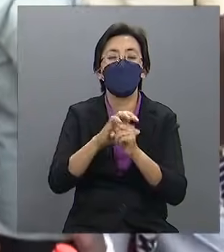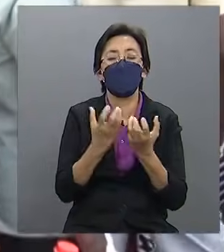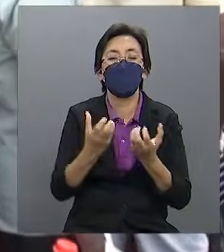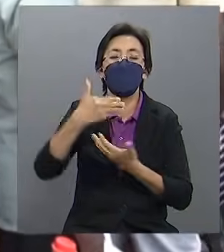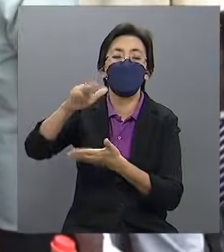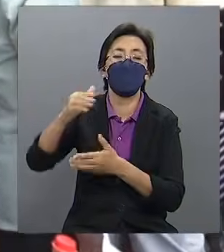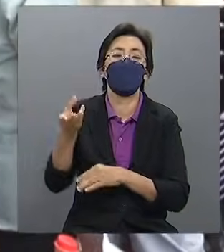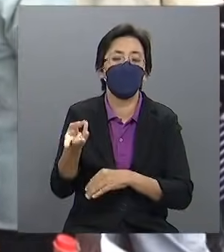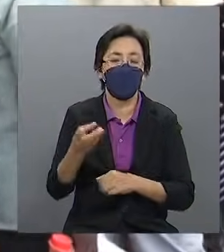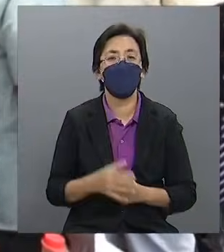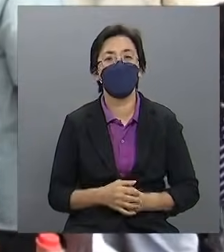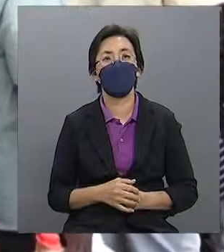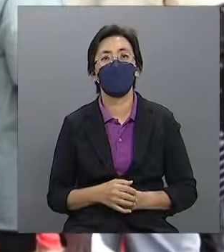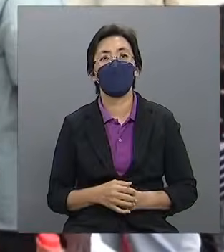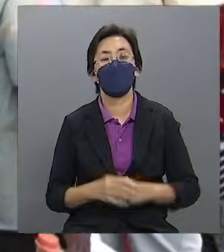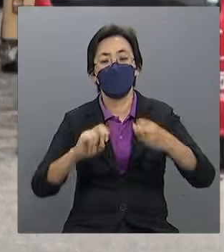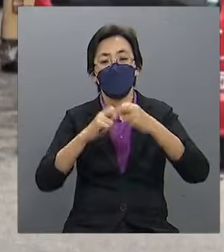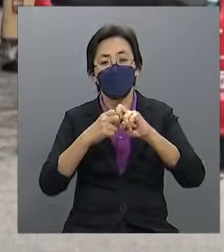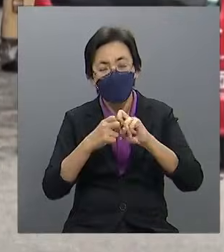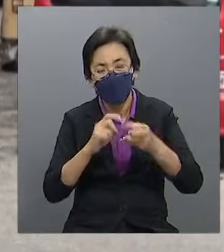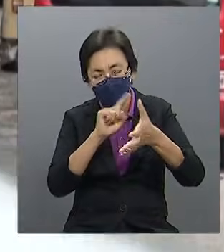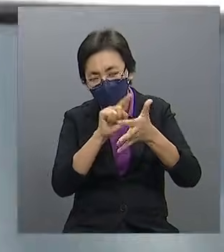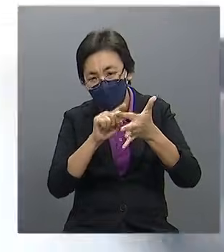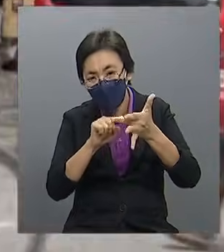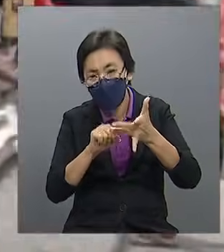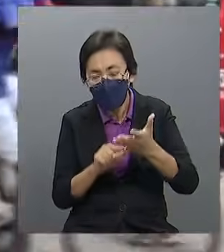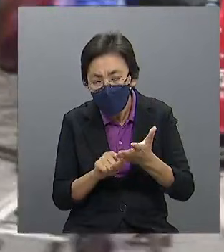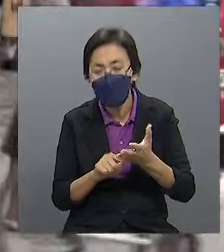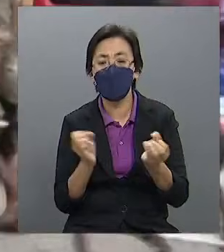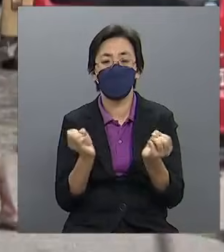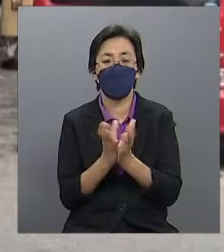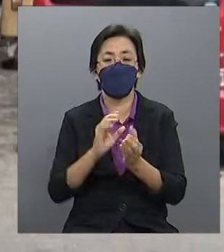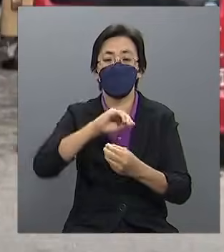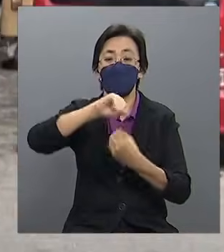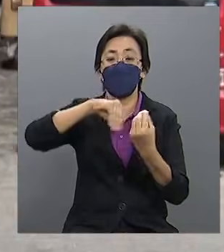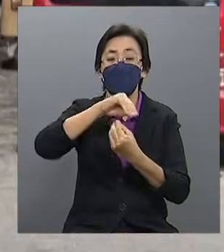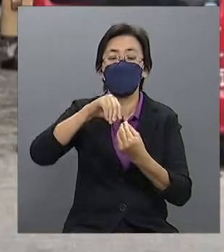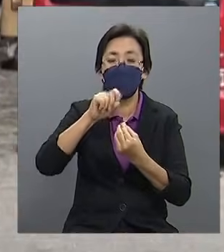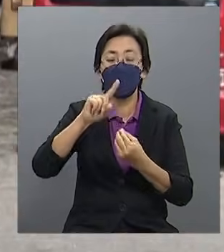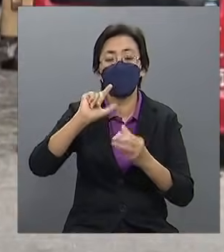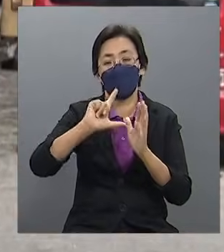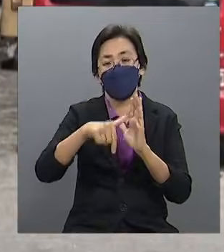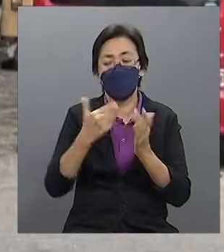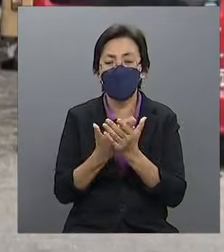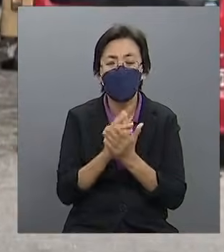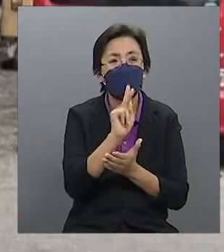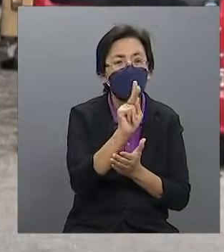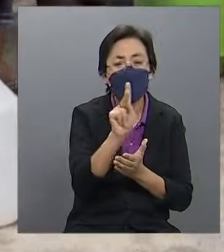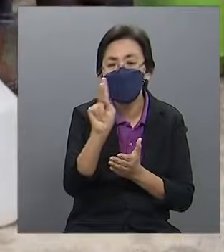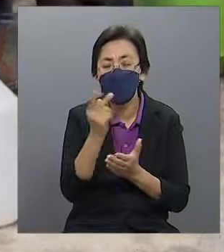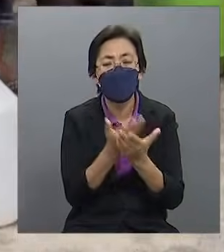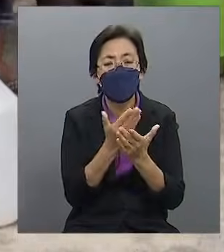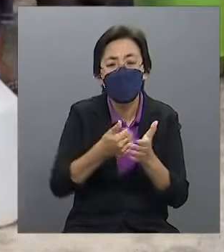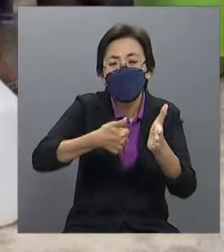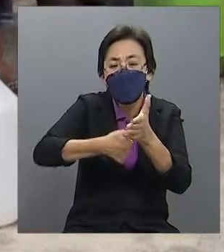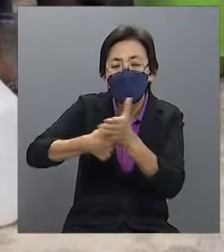ปัจจัยหลายอย่างที่ประกอบกันนี้ค่ะส่งผลให้ศรีลังกาตกอยู่ในวังวนของการเป็นหนี้นะคะเพราะว่าไปกู้หนี้ใหม่มาโป